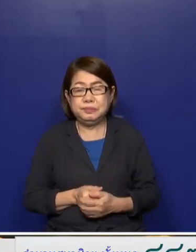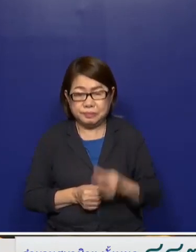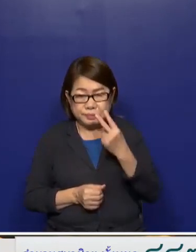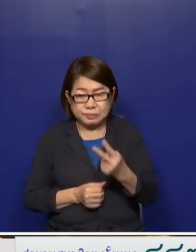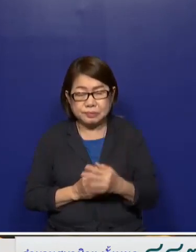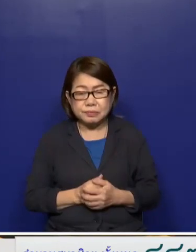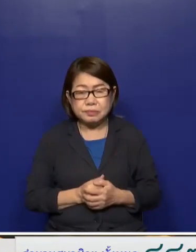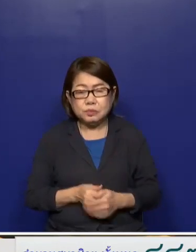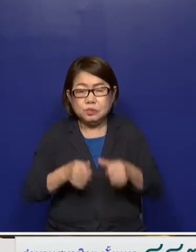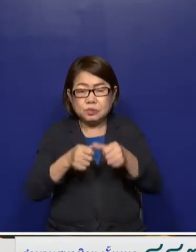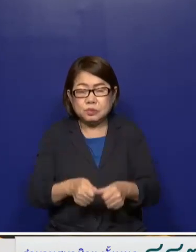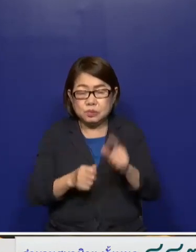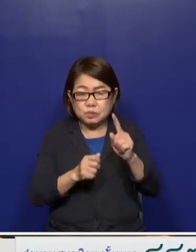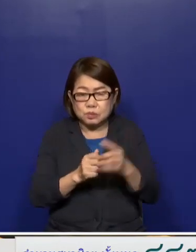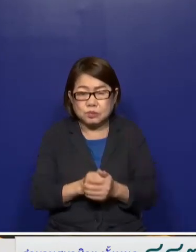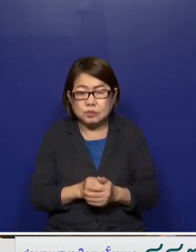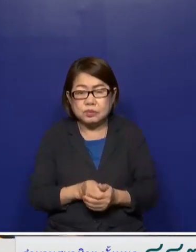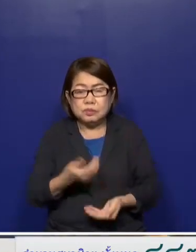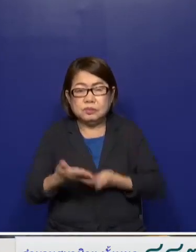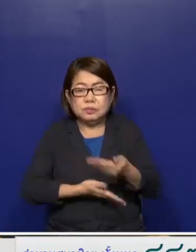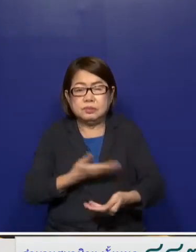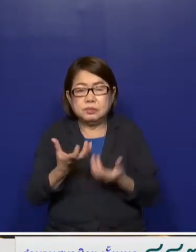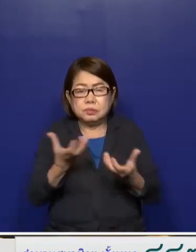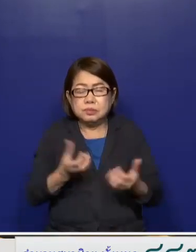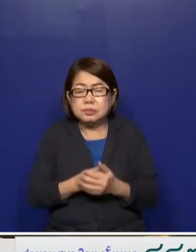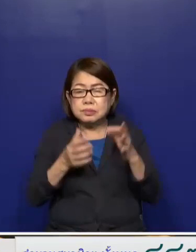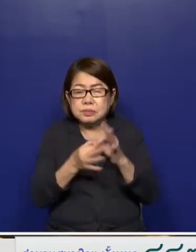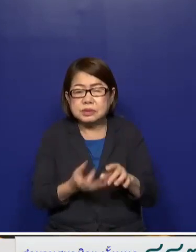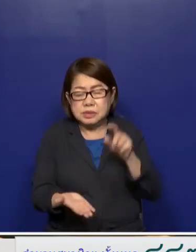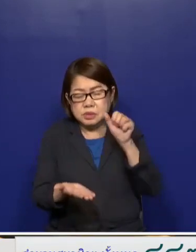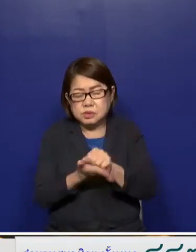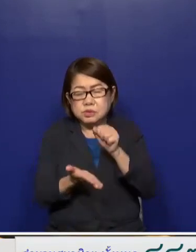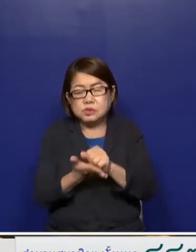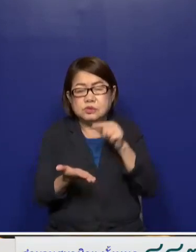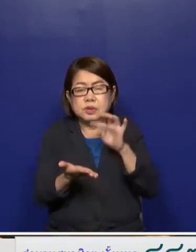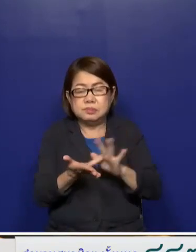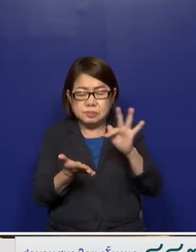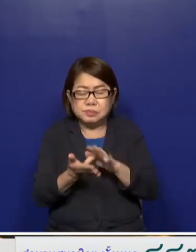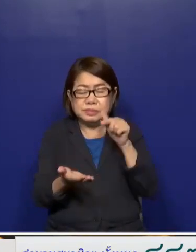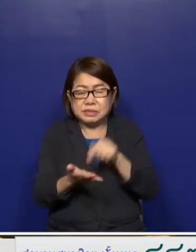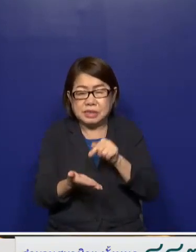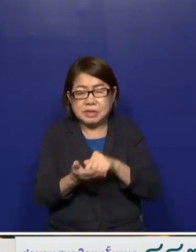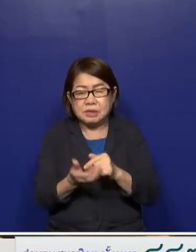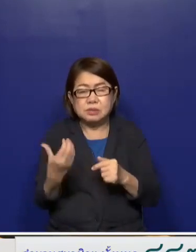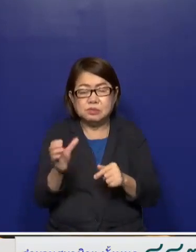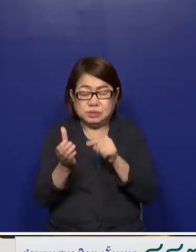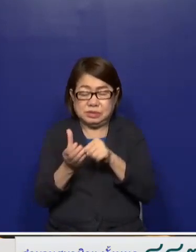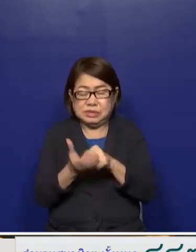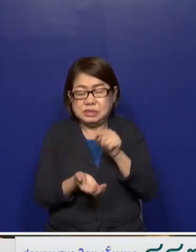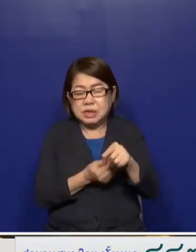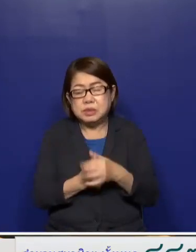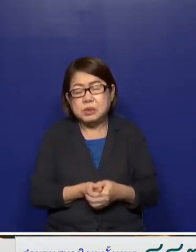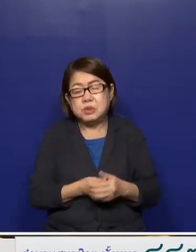พื้นที่ในการขายสินค้ามันมาทางออนไลน์สั่งอาหารก็มากับ Grab กับ